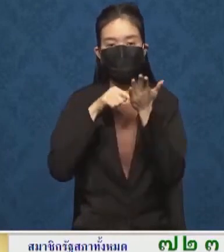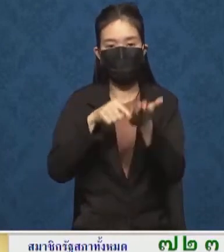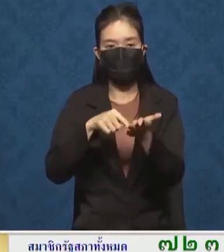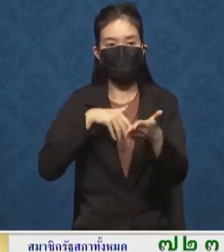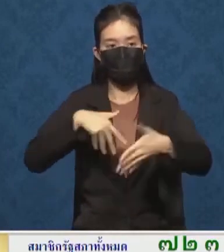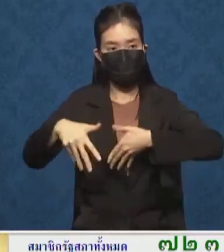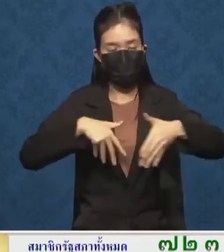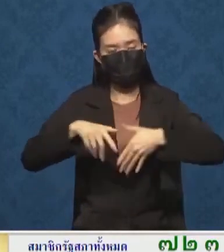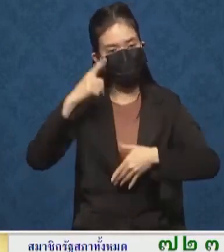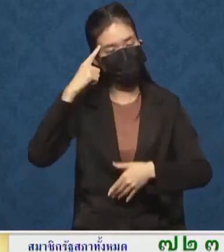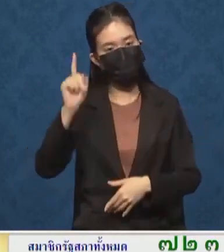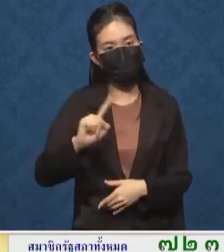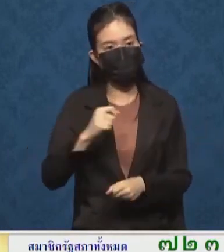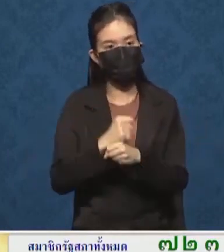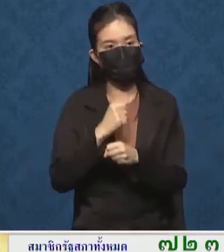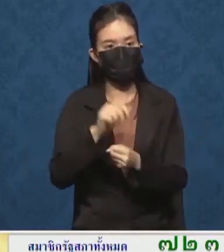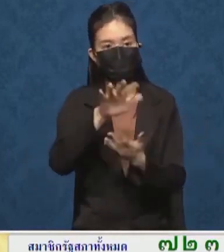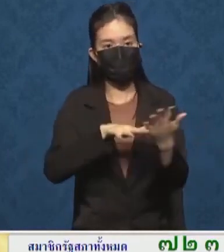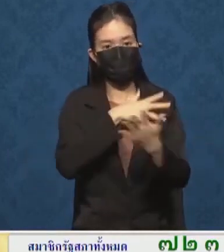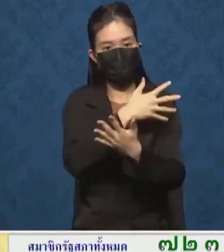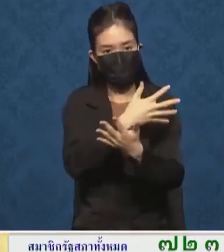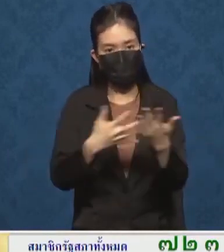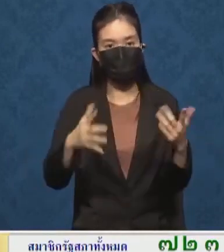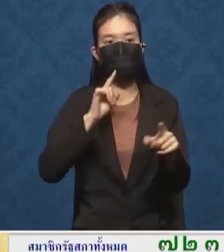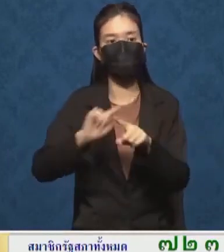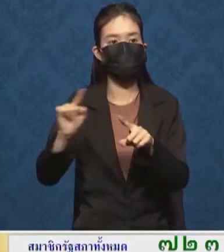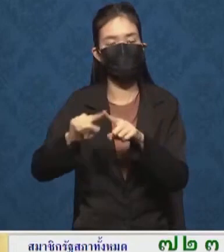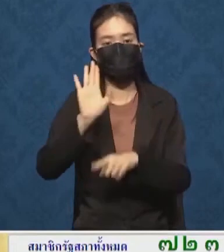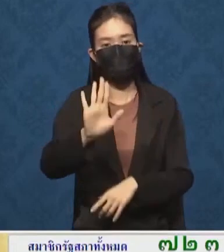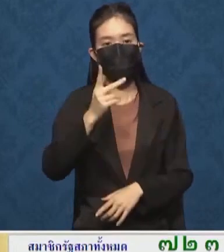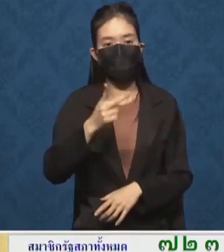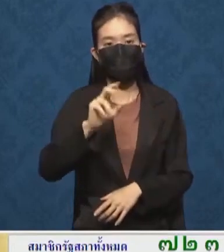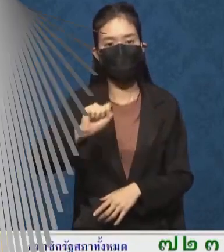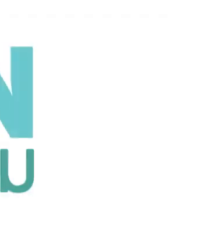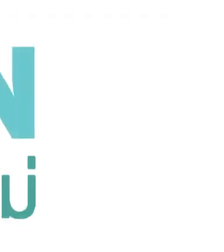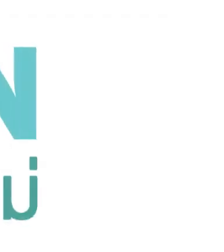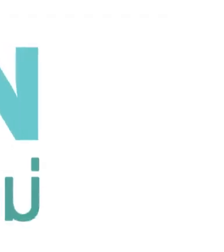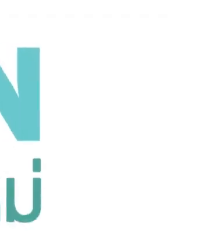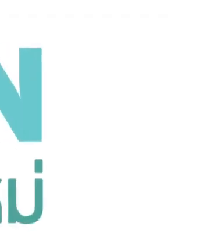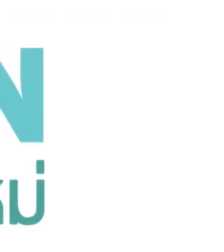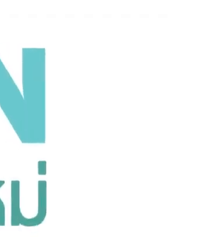ร้างกลไกที่เรียกว่ายุทธศาสตร์ชาติและแผนปฏิรูปของคสช.ขอบคุณครับ